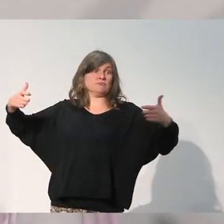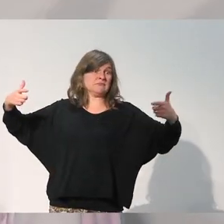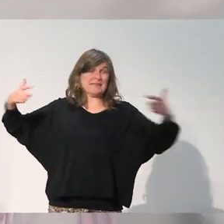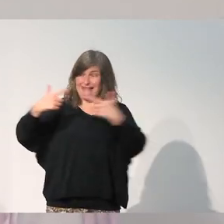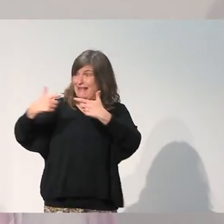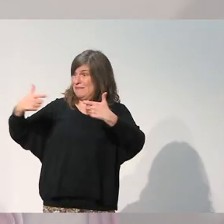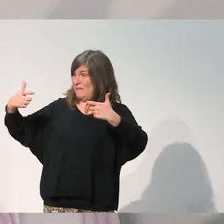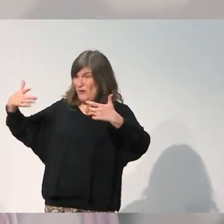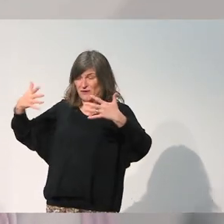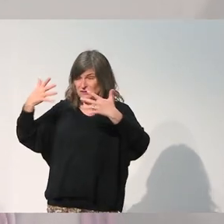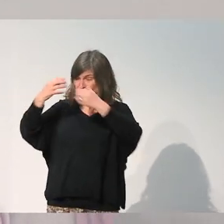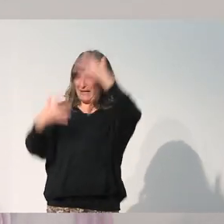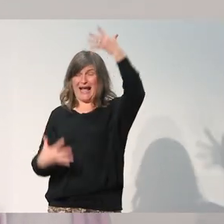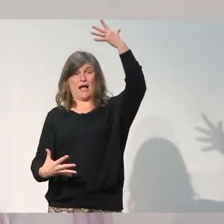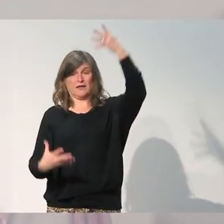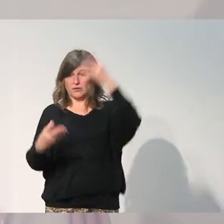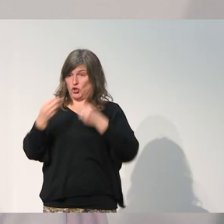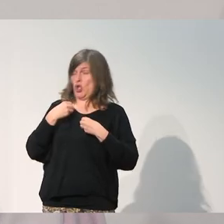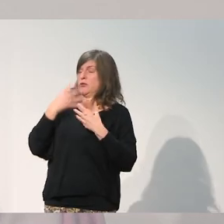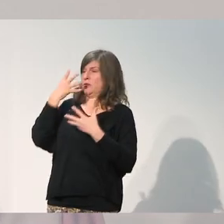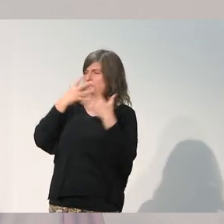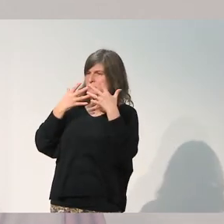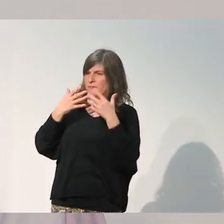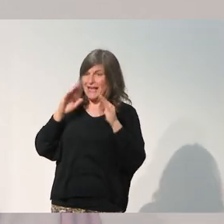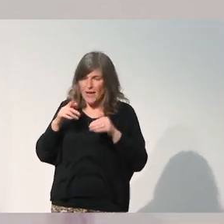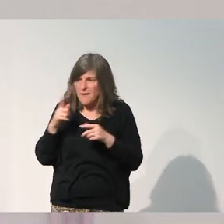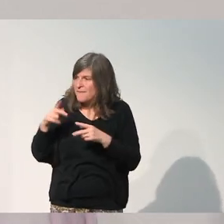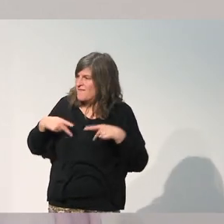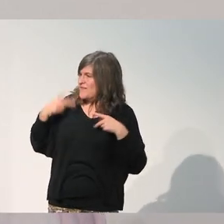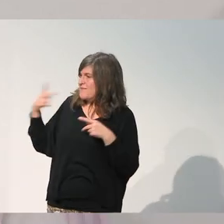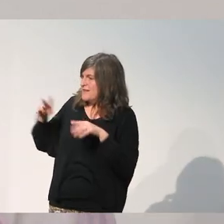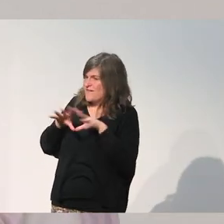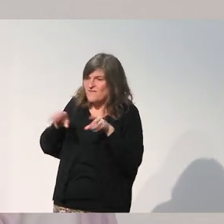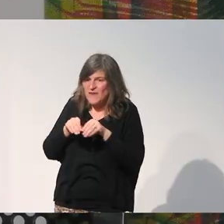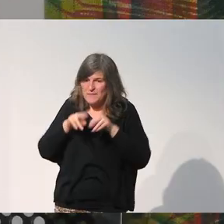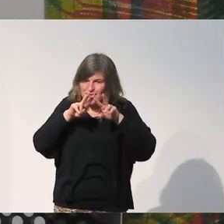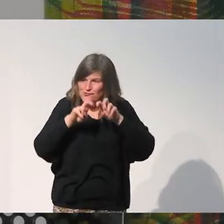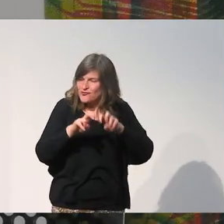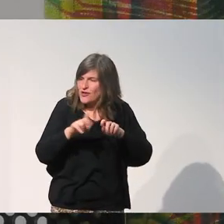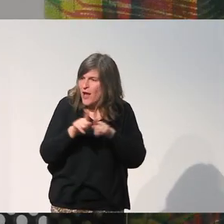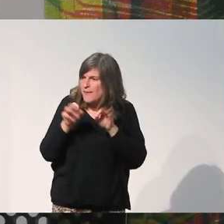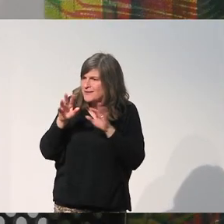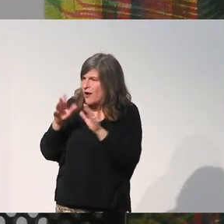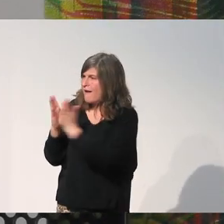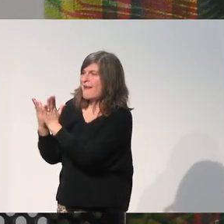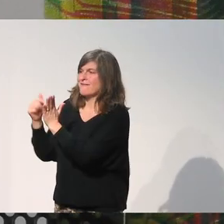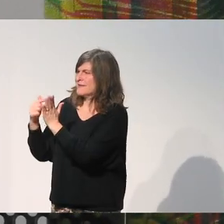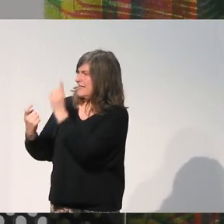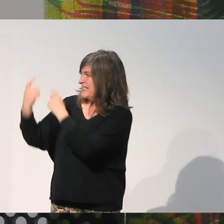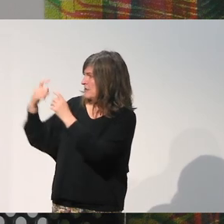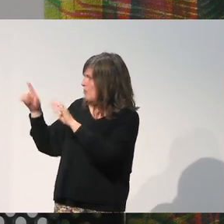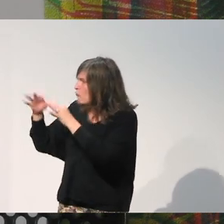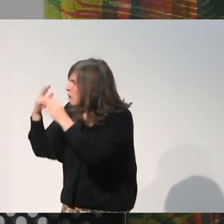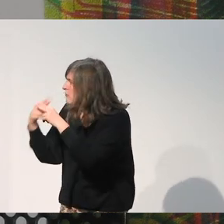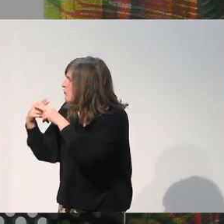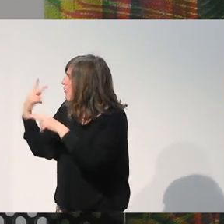la trace de l'histoire de sa famille, de retrouver ces noms-là dans des livres écrits par d'autres. Oui, clairement, et ça c'est des noms sur lesquels je tombais